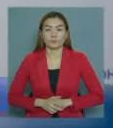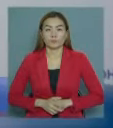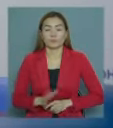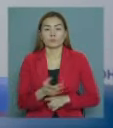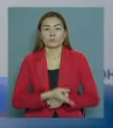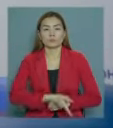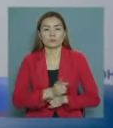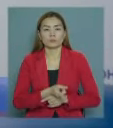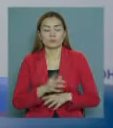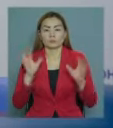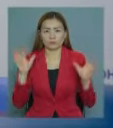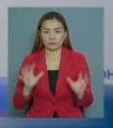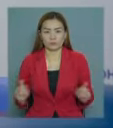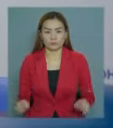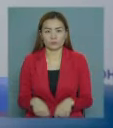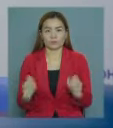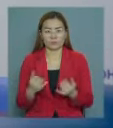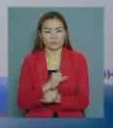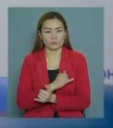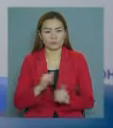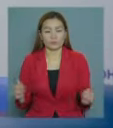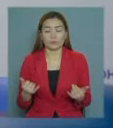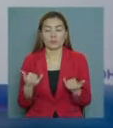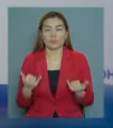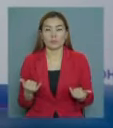браконьерлік азаймай тұр.